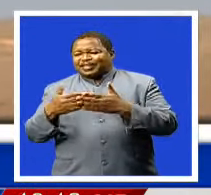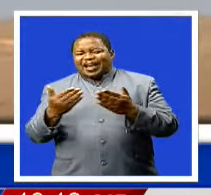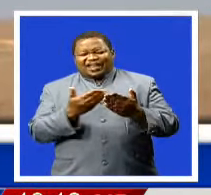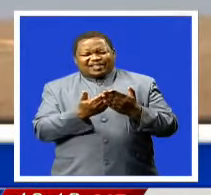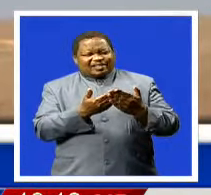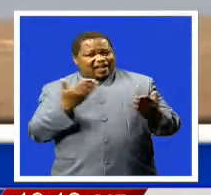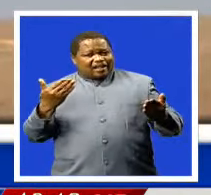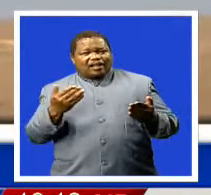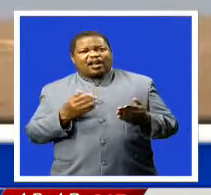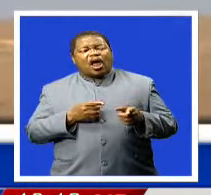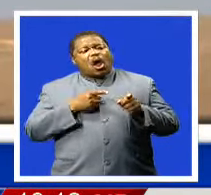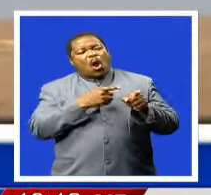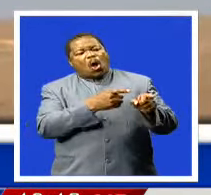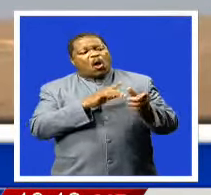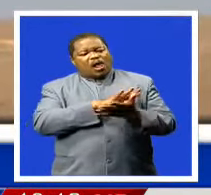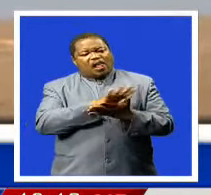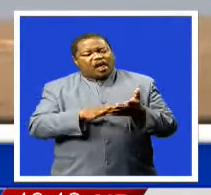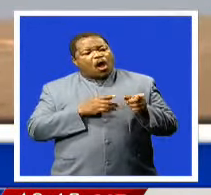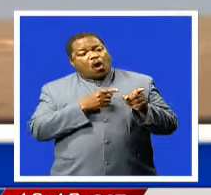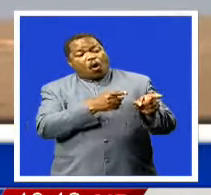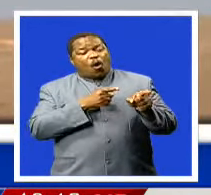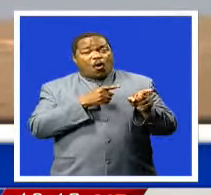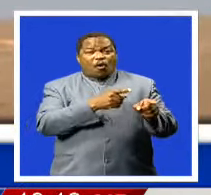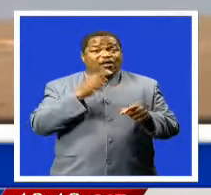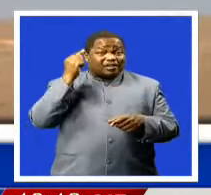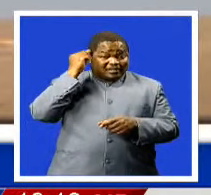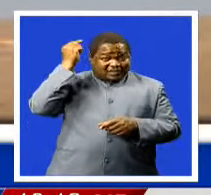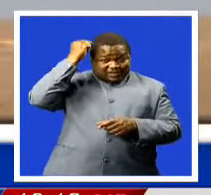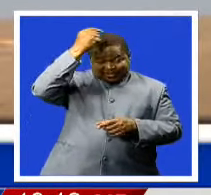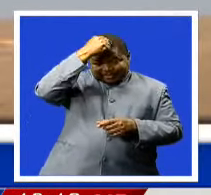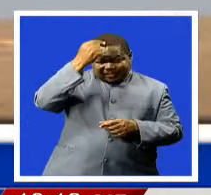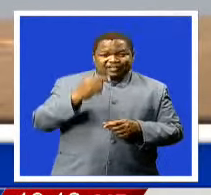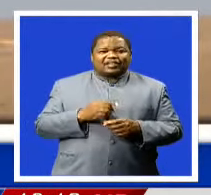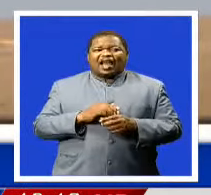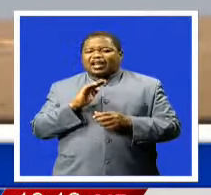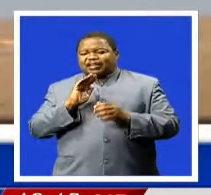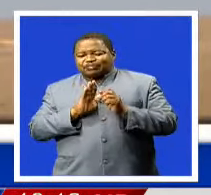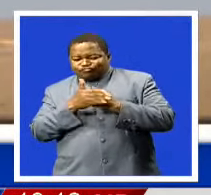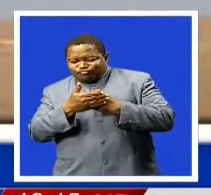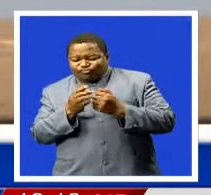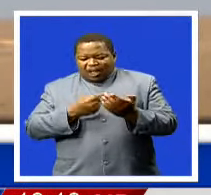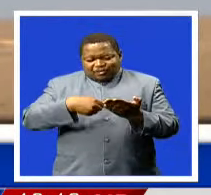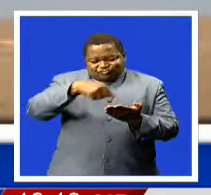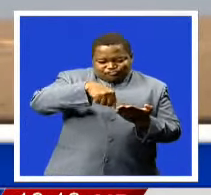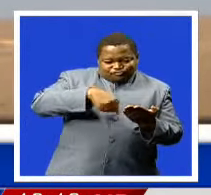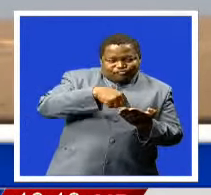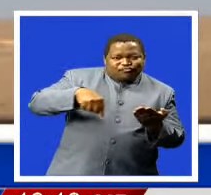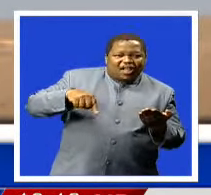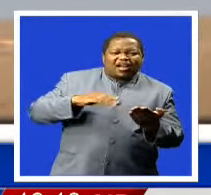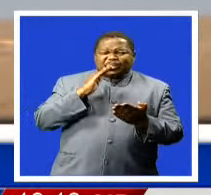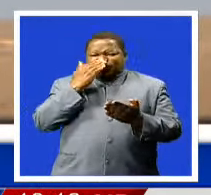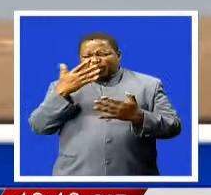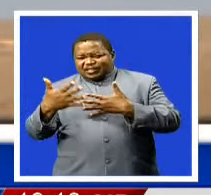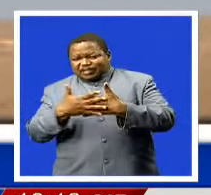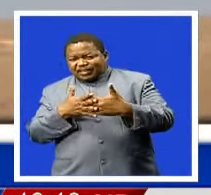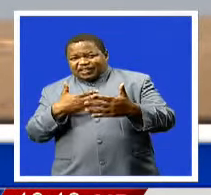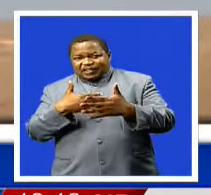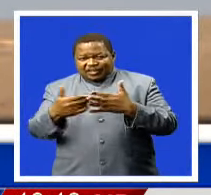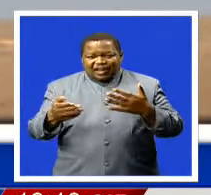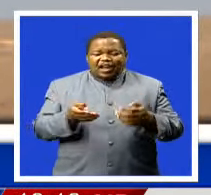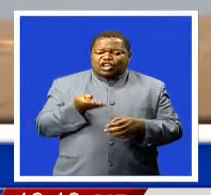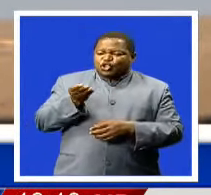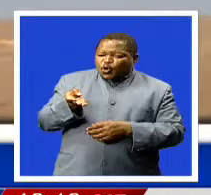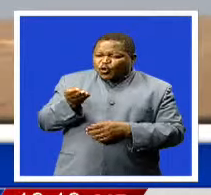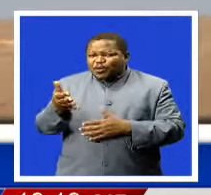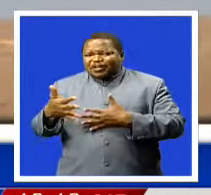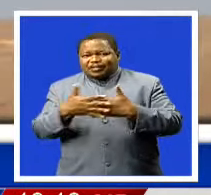deals nebantfu ihlangana nebantfu eTindzabeni letithinta Tindzaba tabo cannabis bo